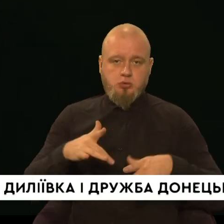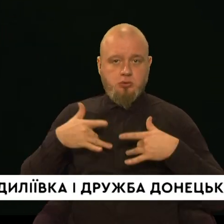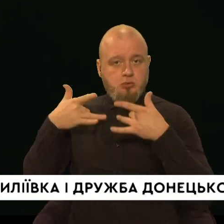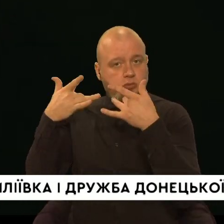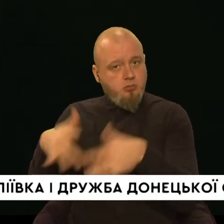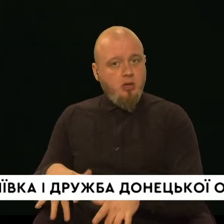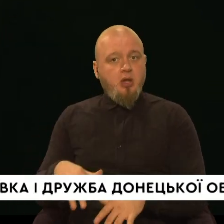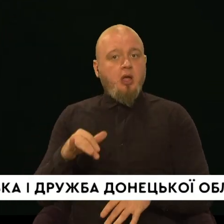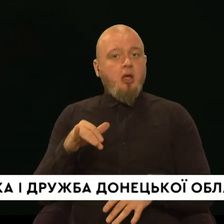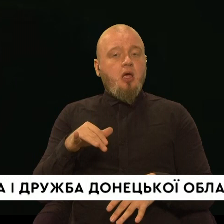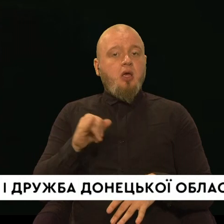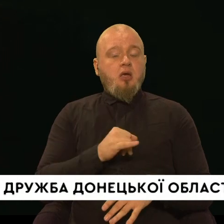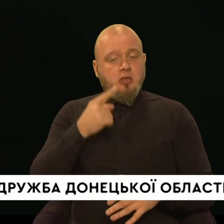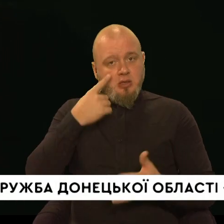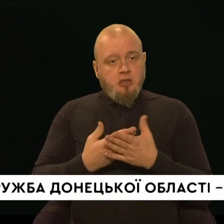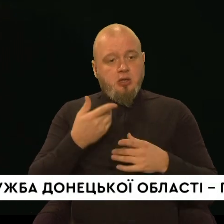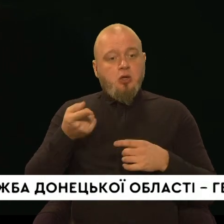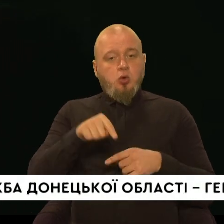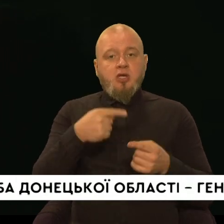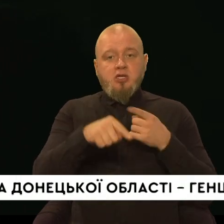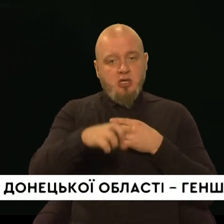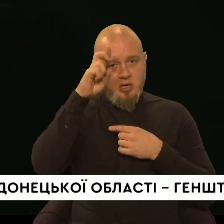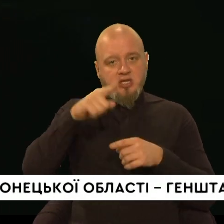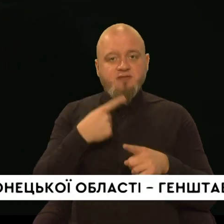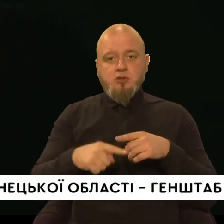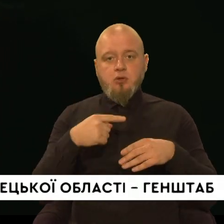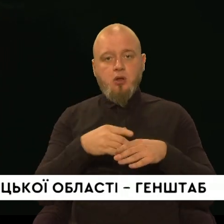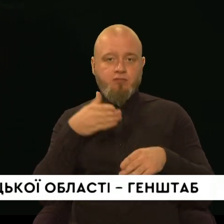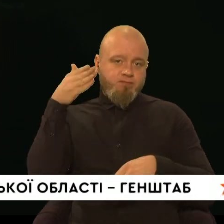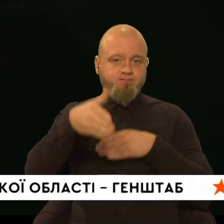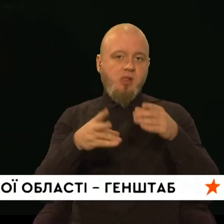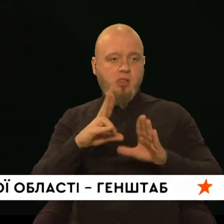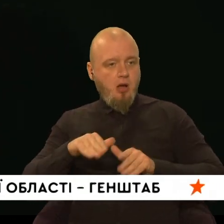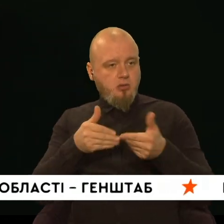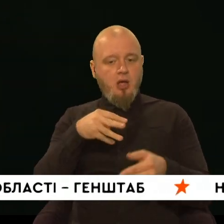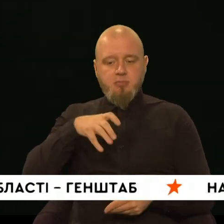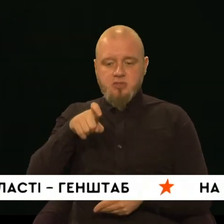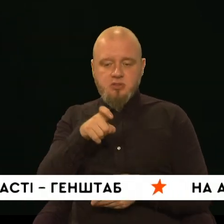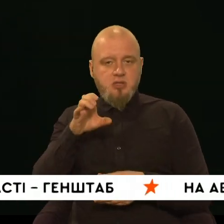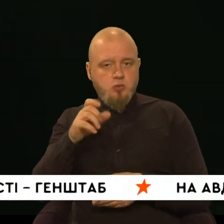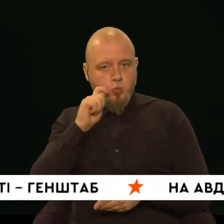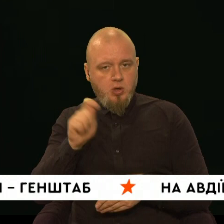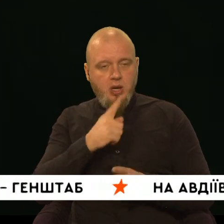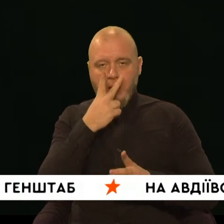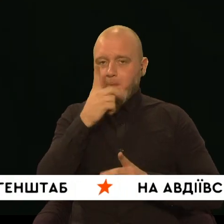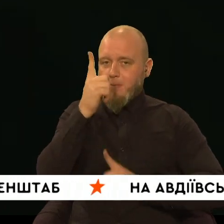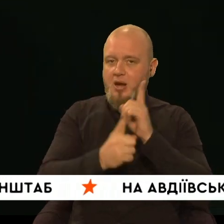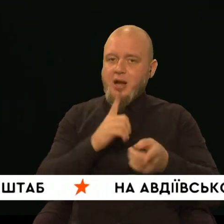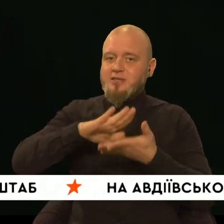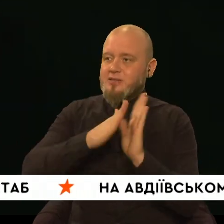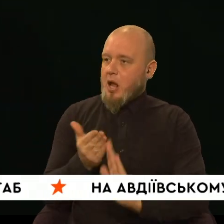здається, тоді інші країни швидше відкликнуться на заклик МЗС України переглянути